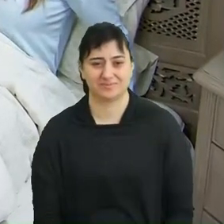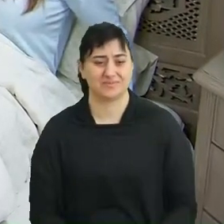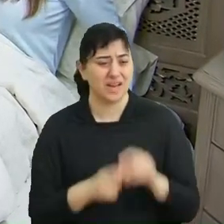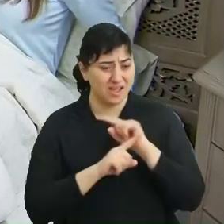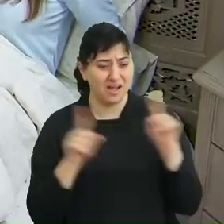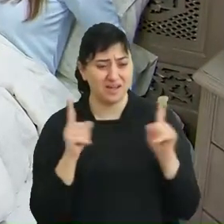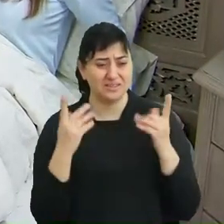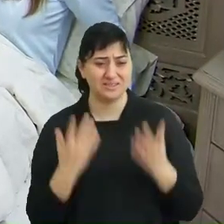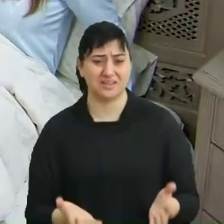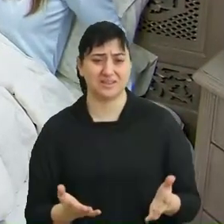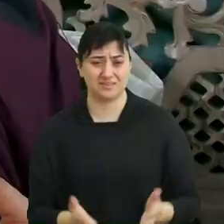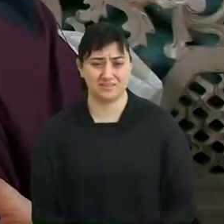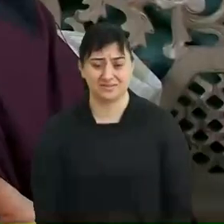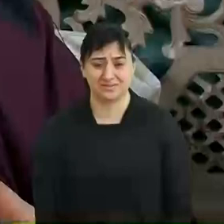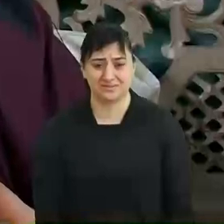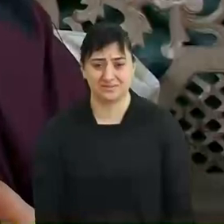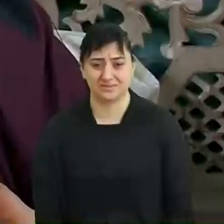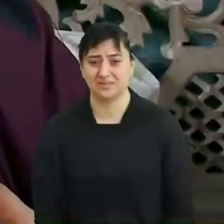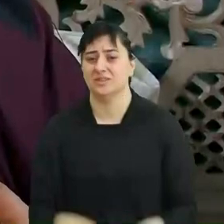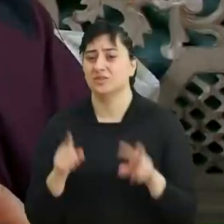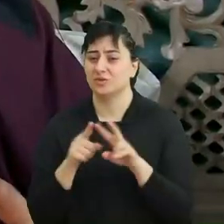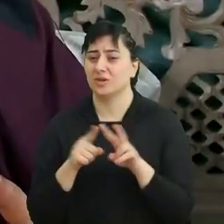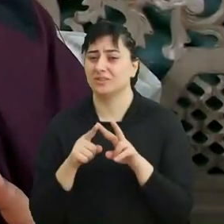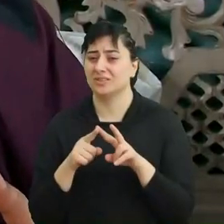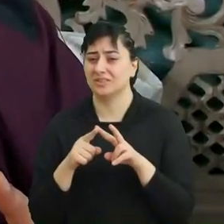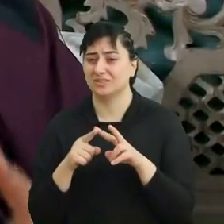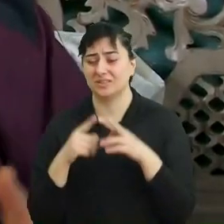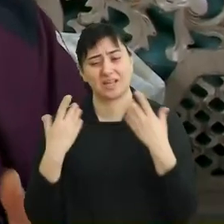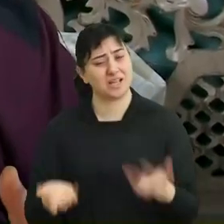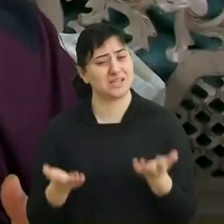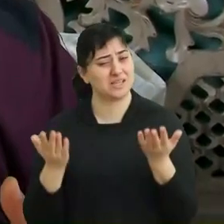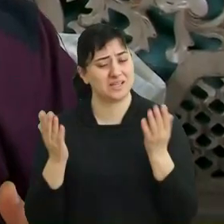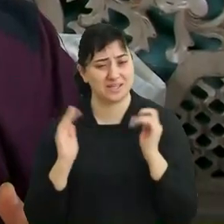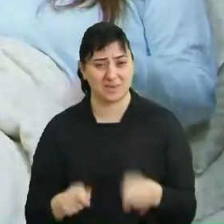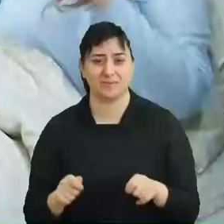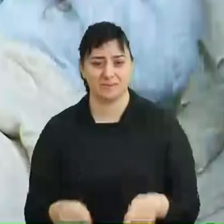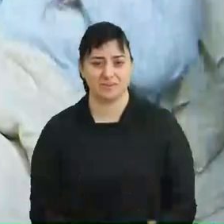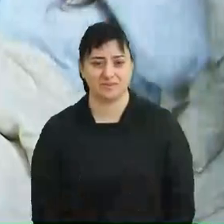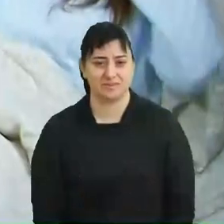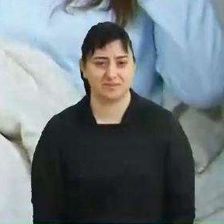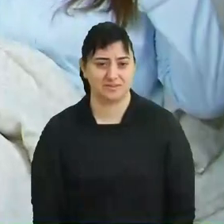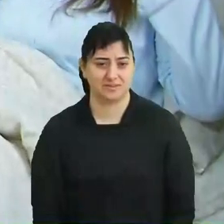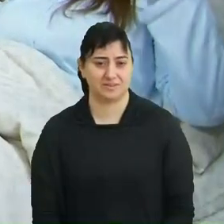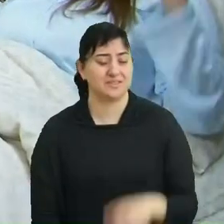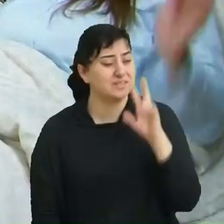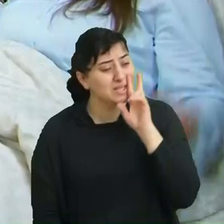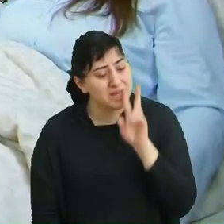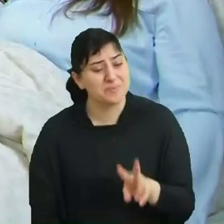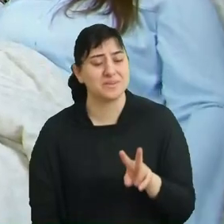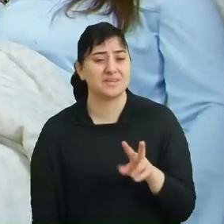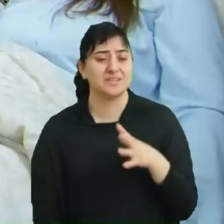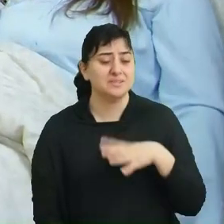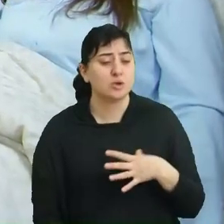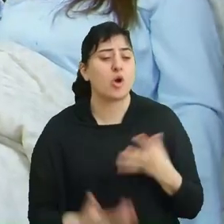Yok artık. Ulan Nurhan, ulan Nurhan gene yaptı yapacağını ha. Ya yemin ediyorum babacığım